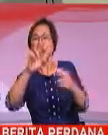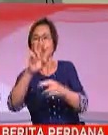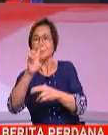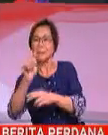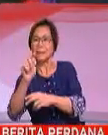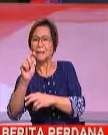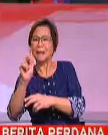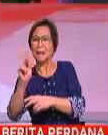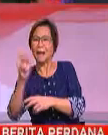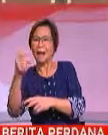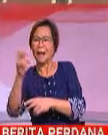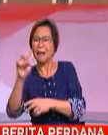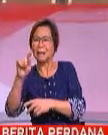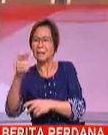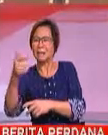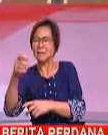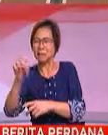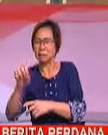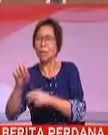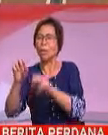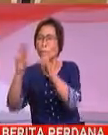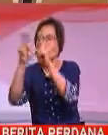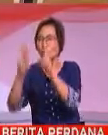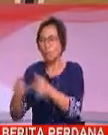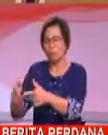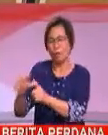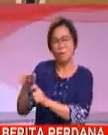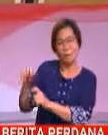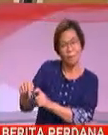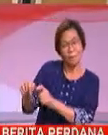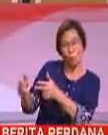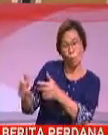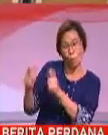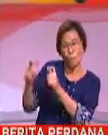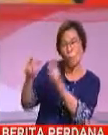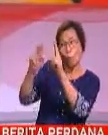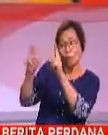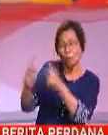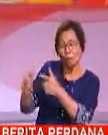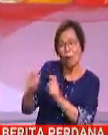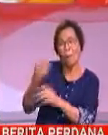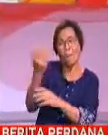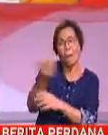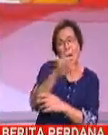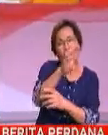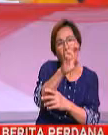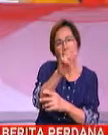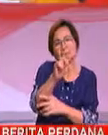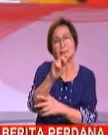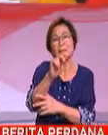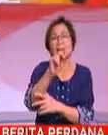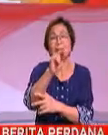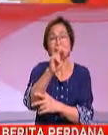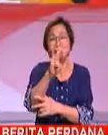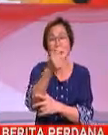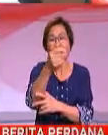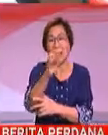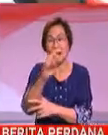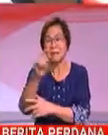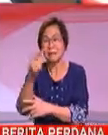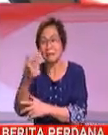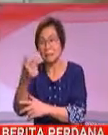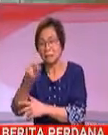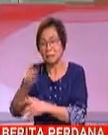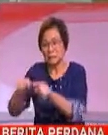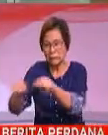antigen COVID-19 yang merupakan ujian kit pantas. Kebiasaannya, ujian RTK antigen dilakukan di kawasan yang